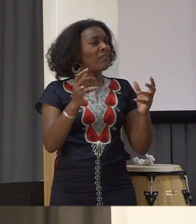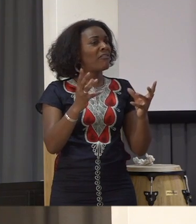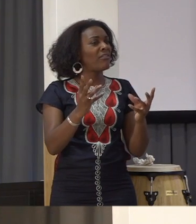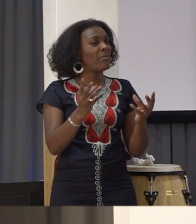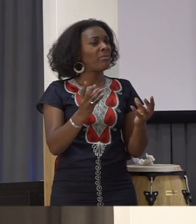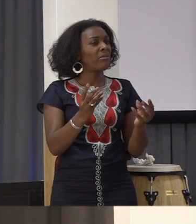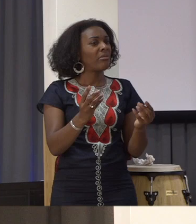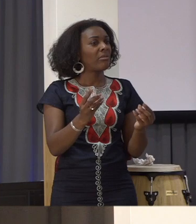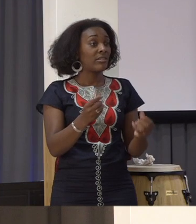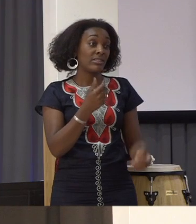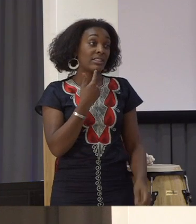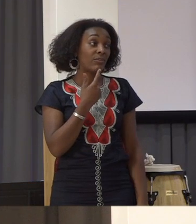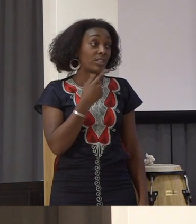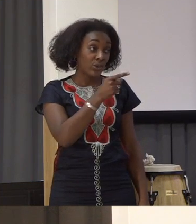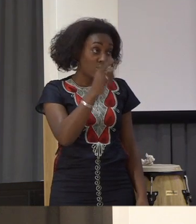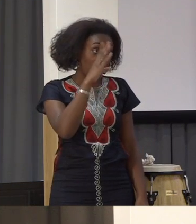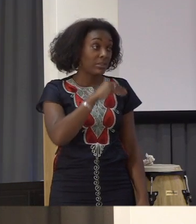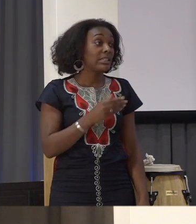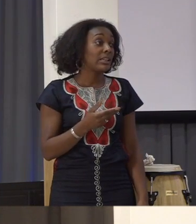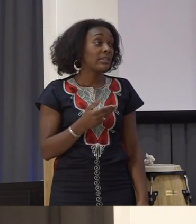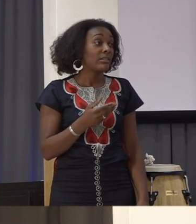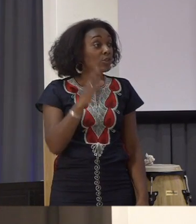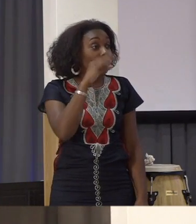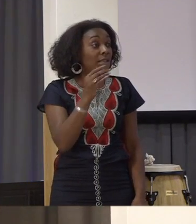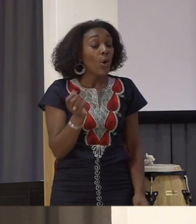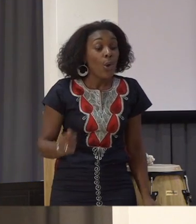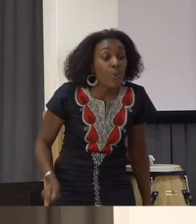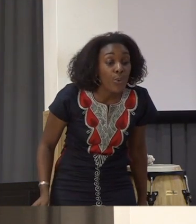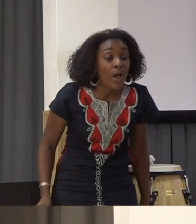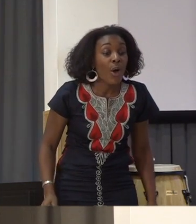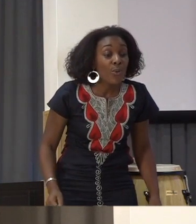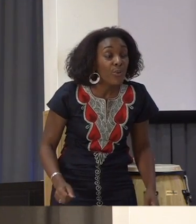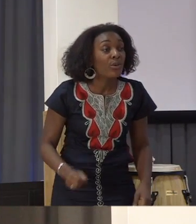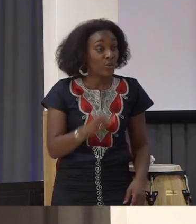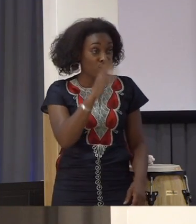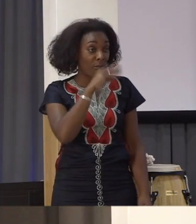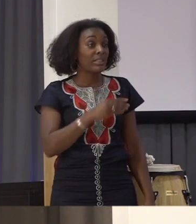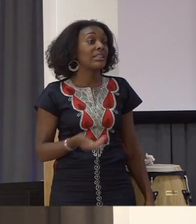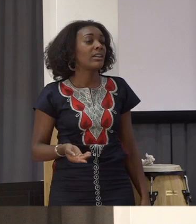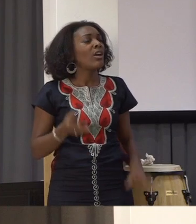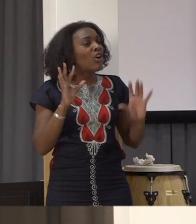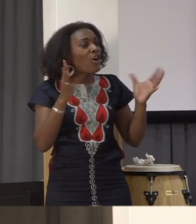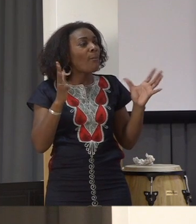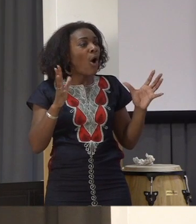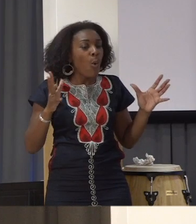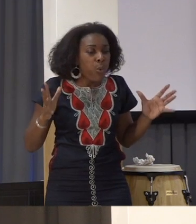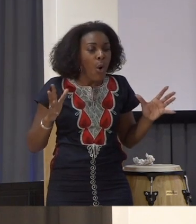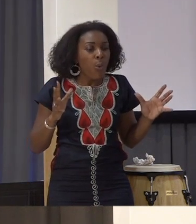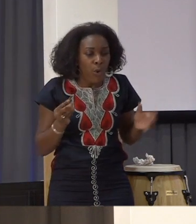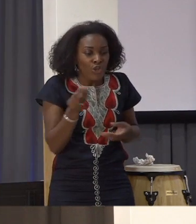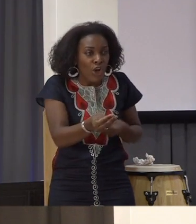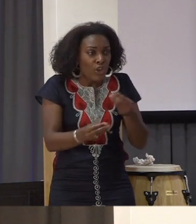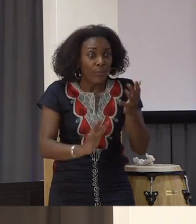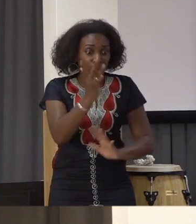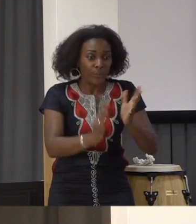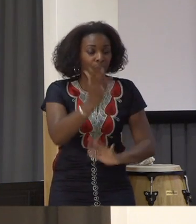ça signifie que tu as peut-être oublié d'alimenter ce feu. Comment tu alimentes ce feu? D'après ce verset, si je